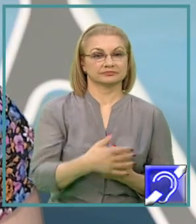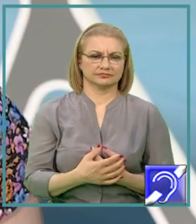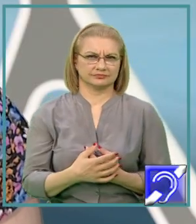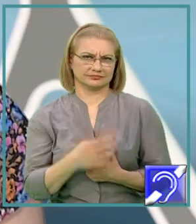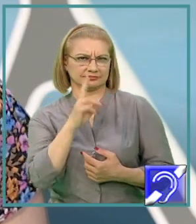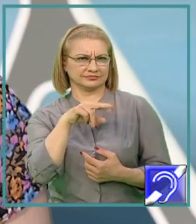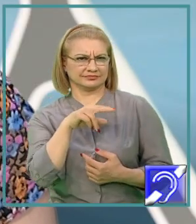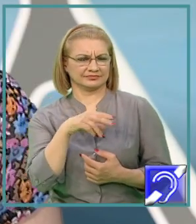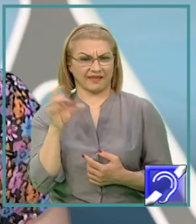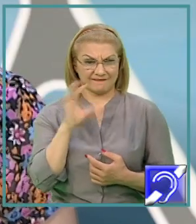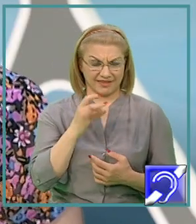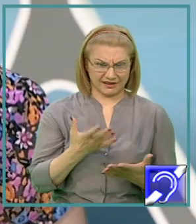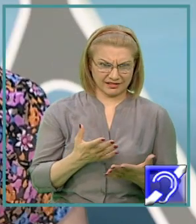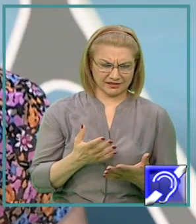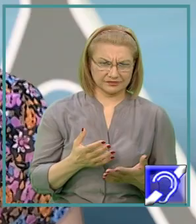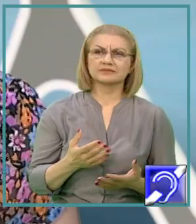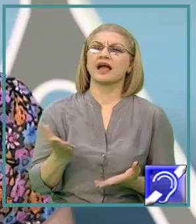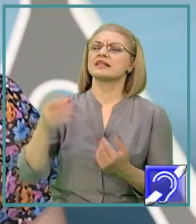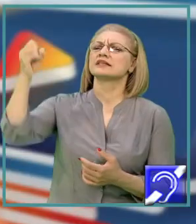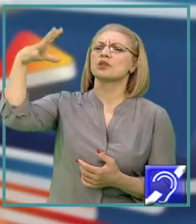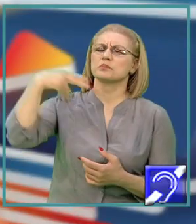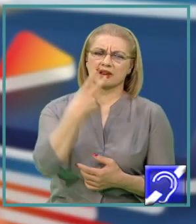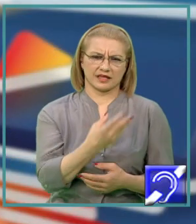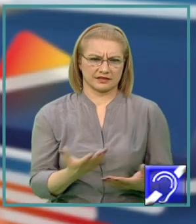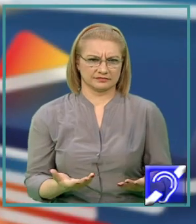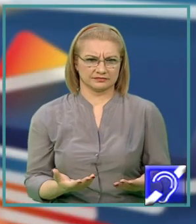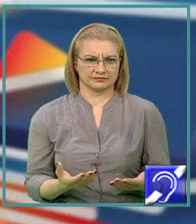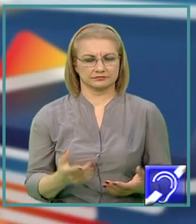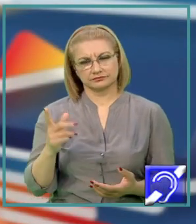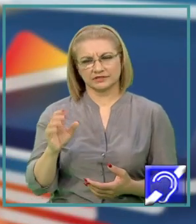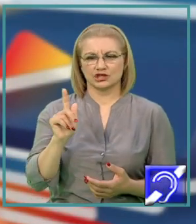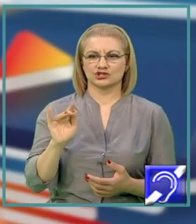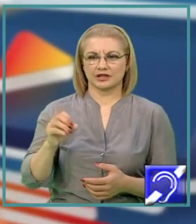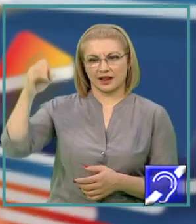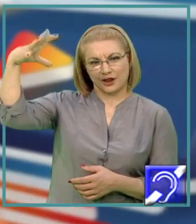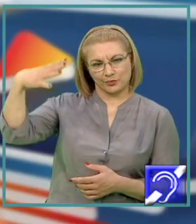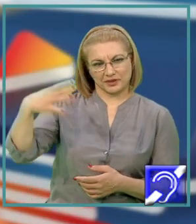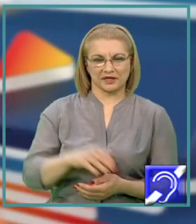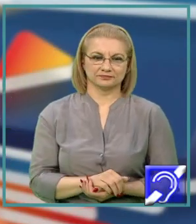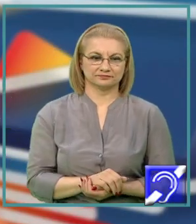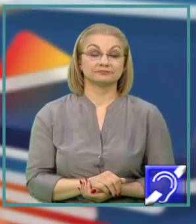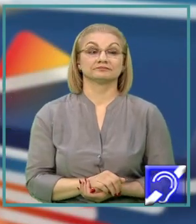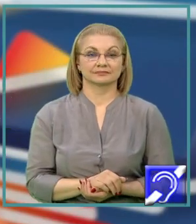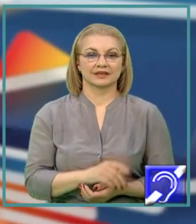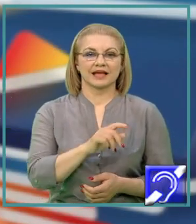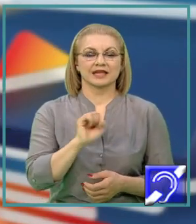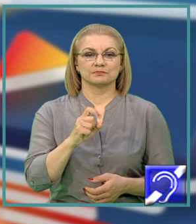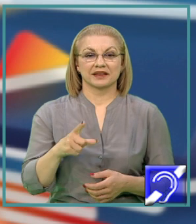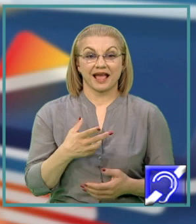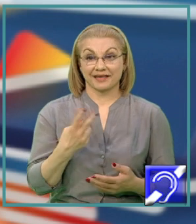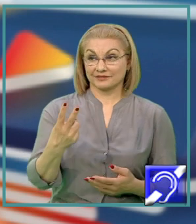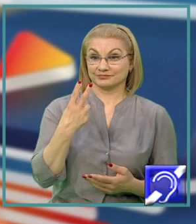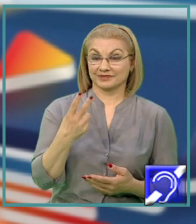se pare mie? Ea prinde lumina maică. Gena aprinde. Spirache, ca să-i facă plăcere.